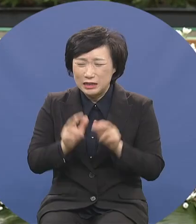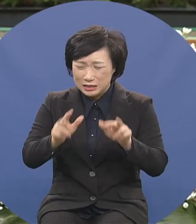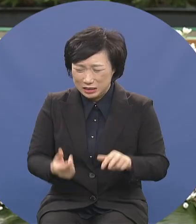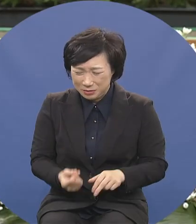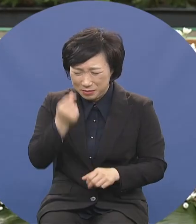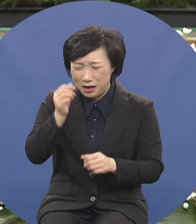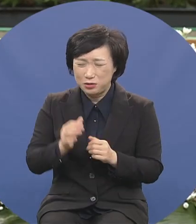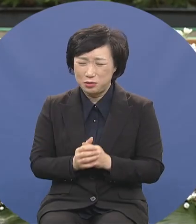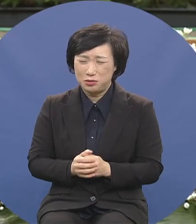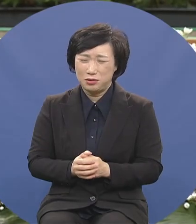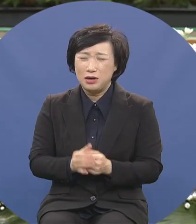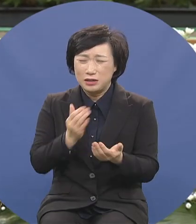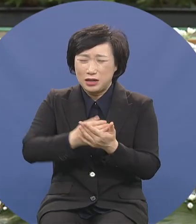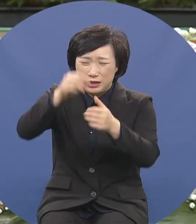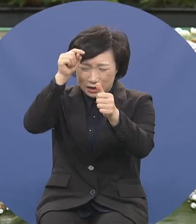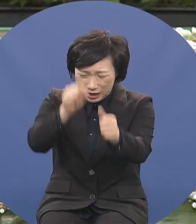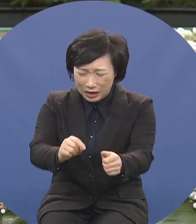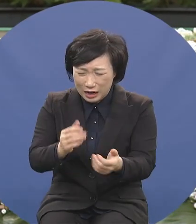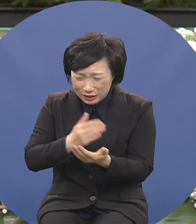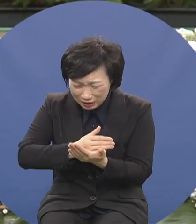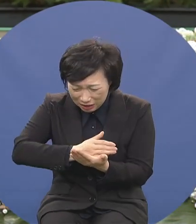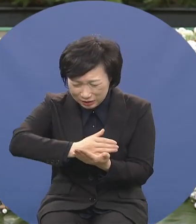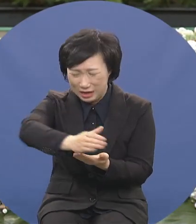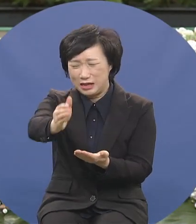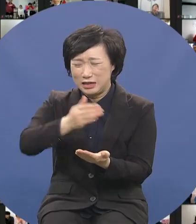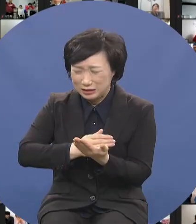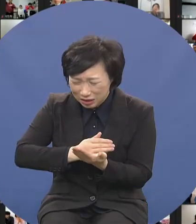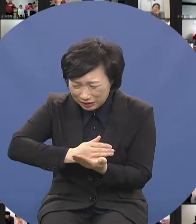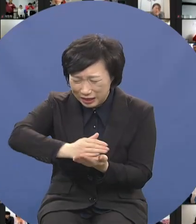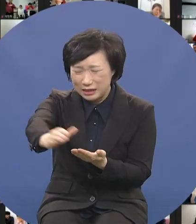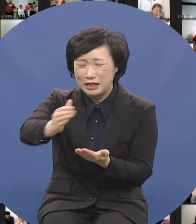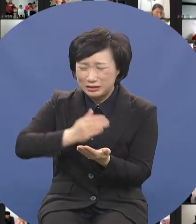지금 즉시 떠나가라.